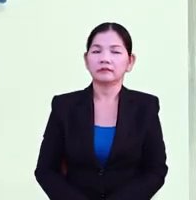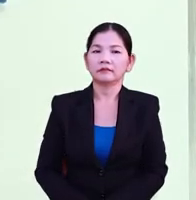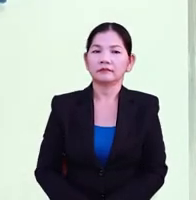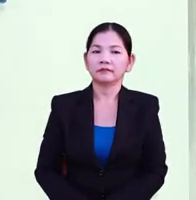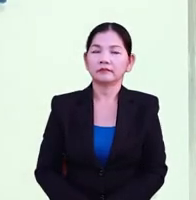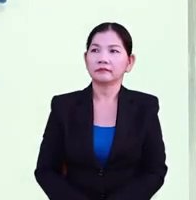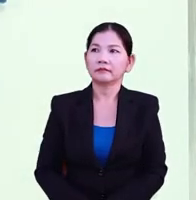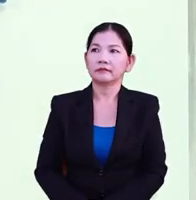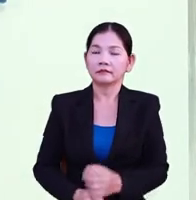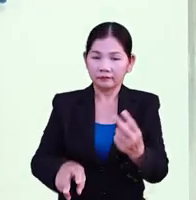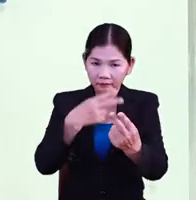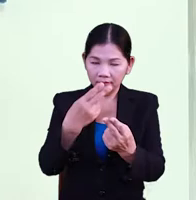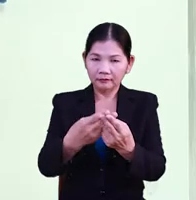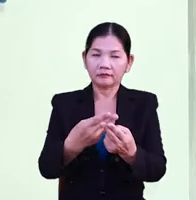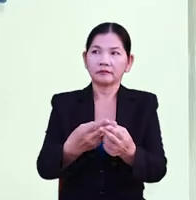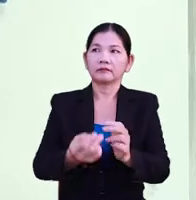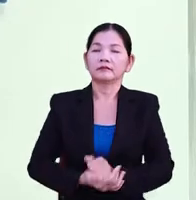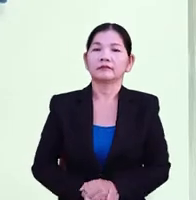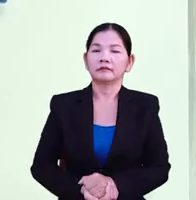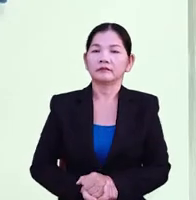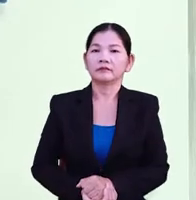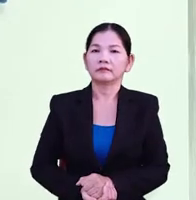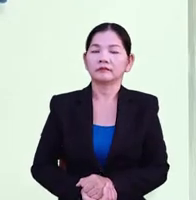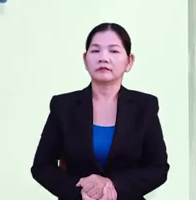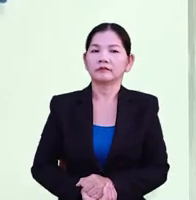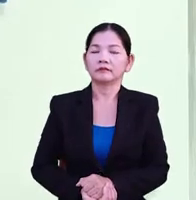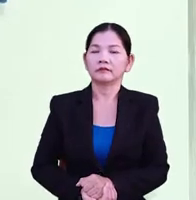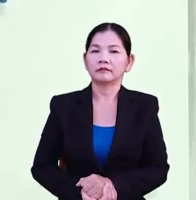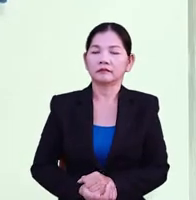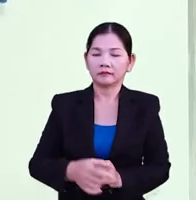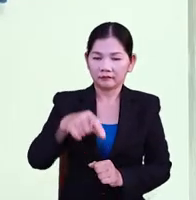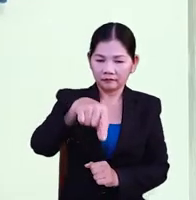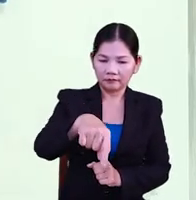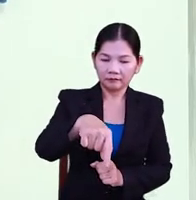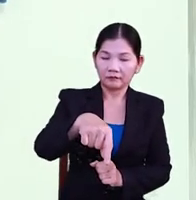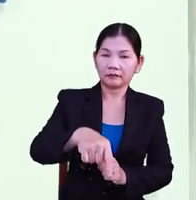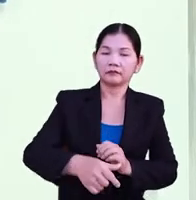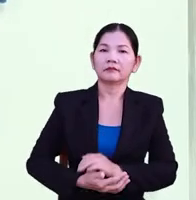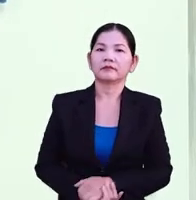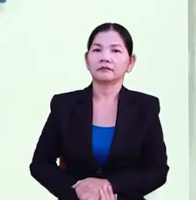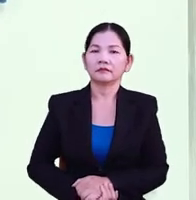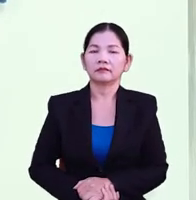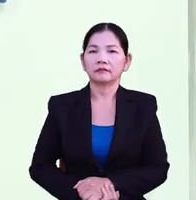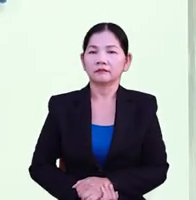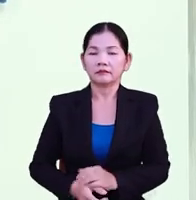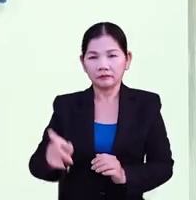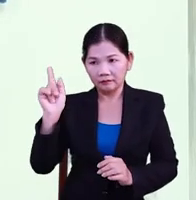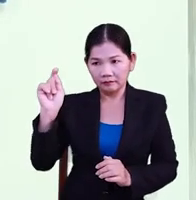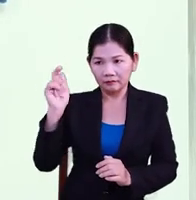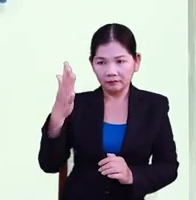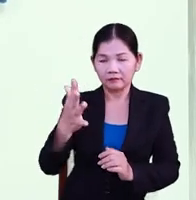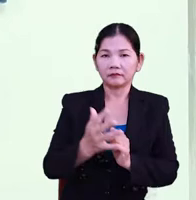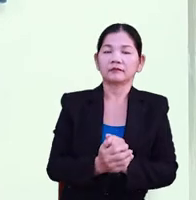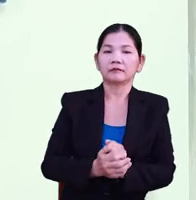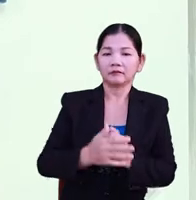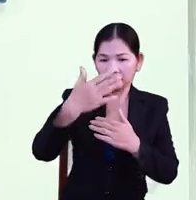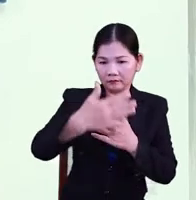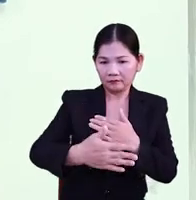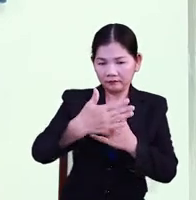จังจมลอยดาเตรมเตร์คือรุกก่อจ้ารุกก่อคือเนื้อหม